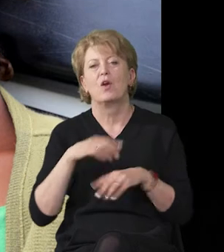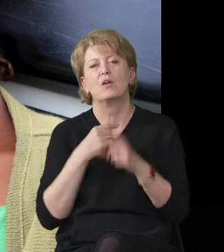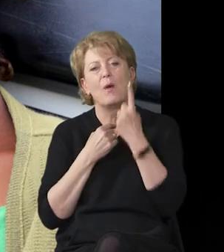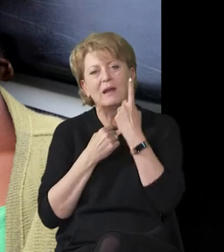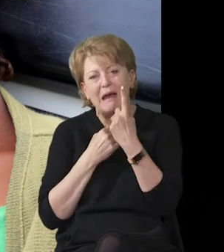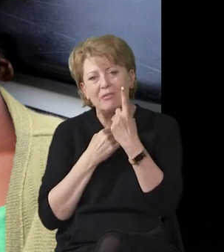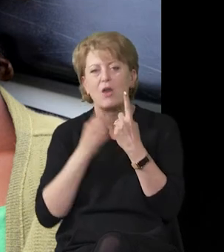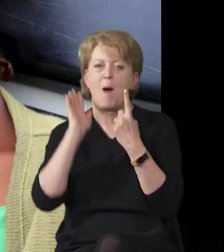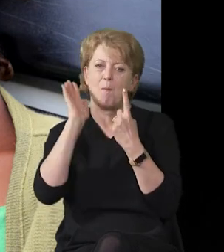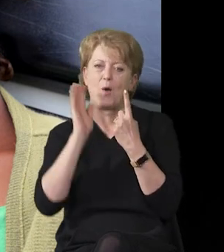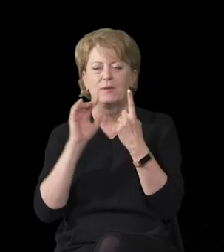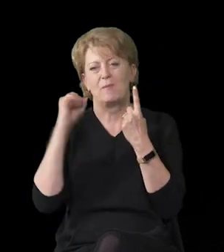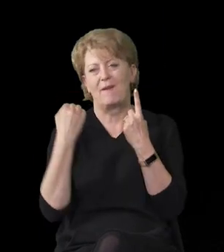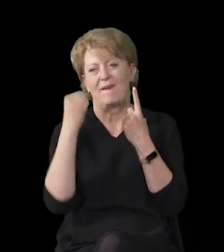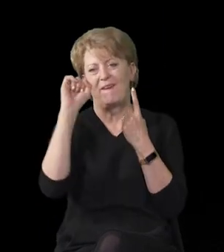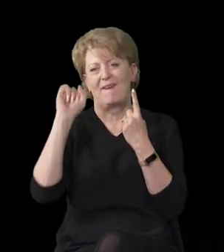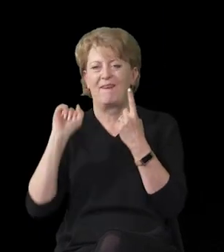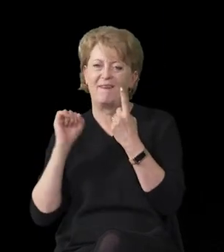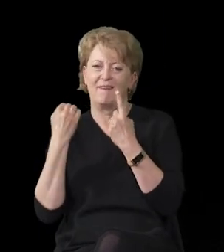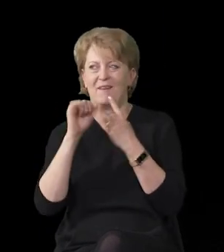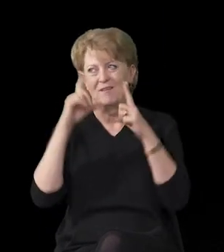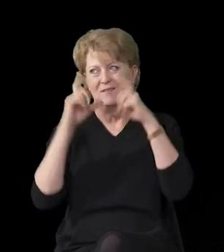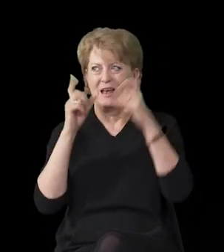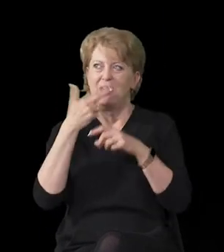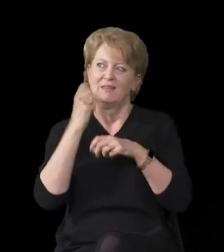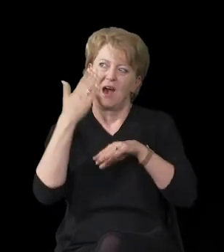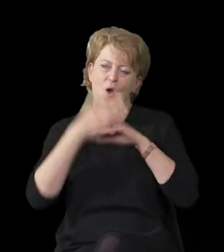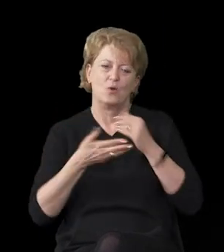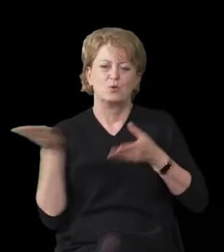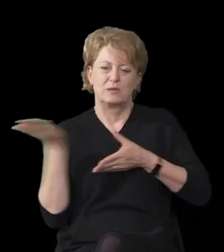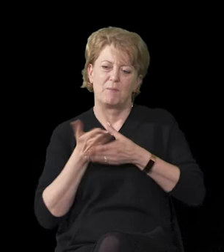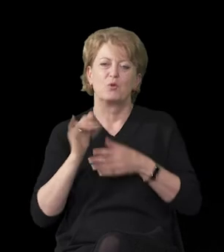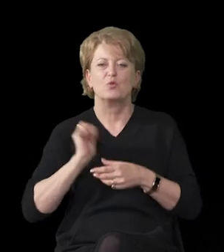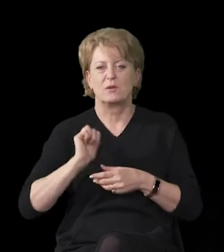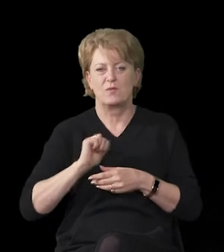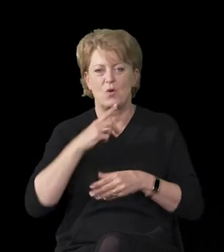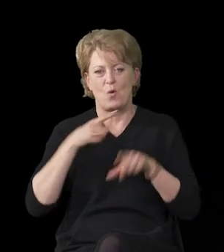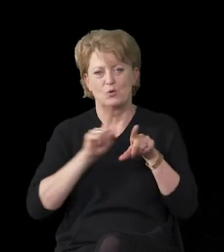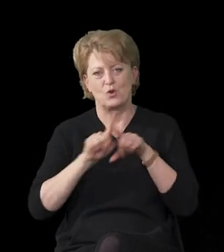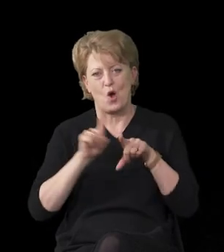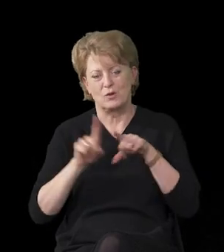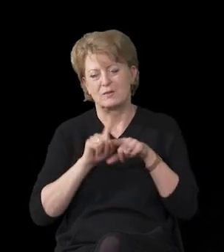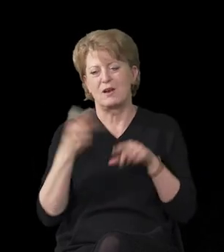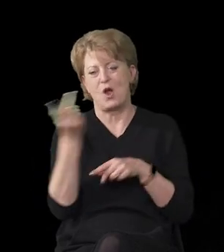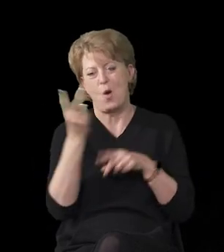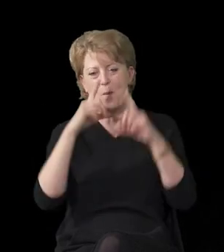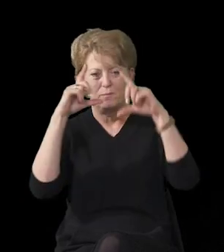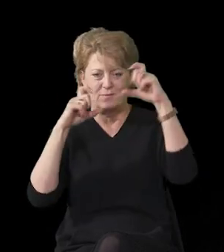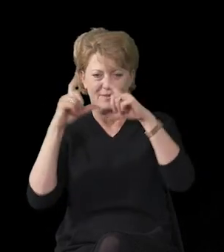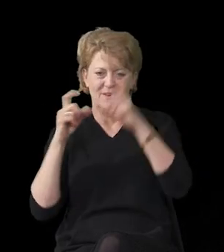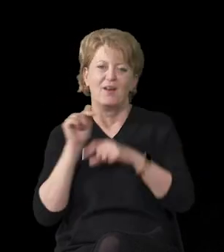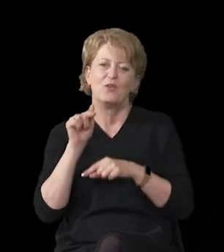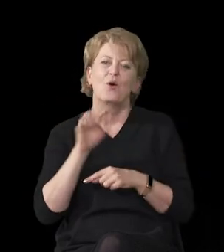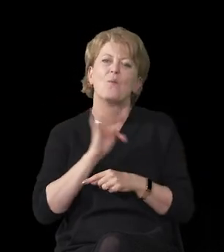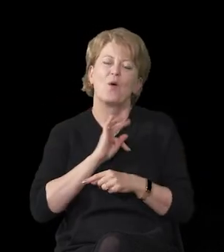tych zdjęć jak rasowa modelka, a na koniec jeszcze zaprosiła swoją siostrzyczkę, no i pozowały razem. To chyba takie moje